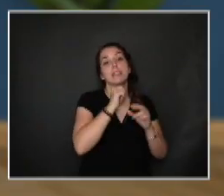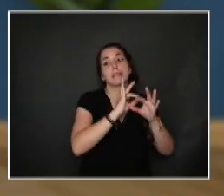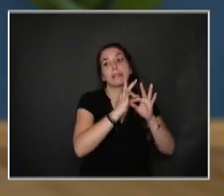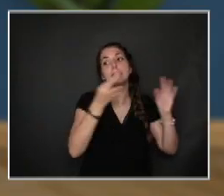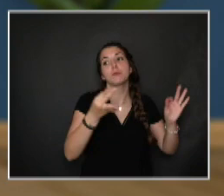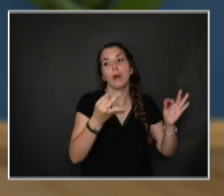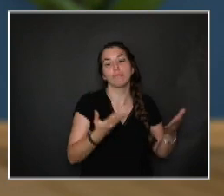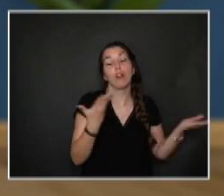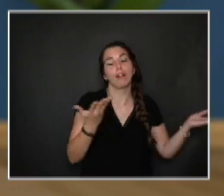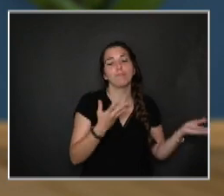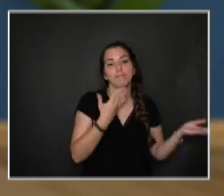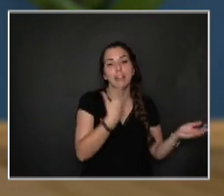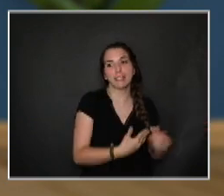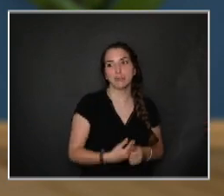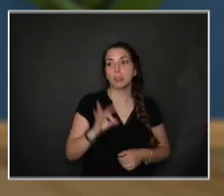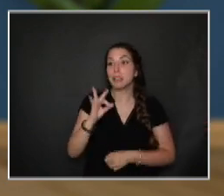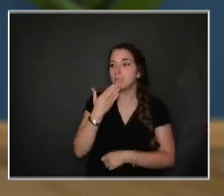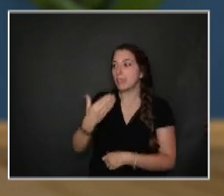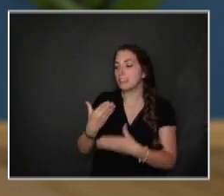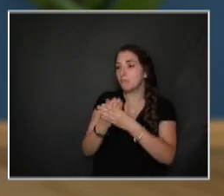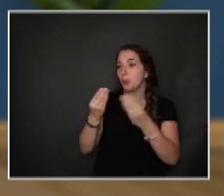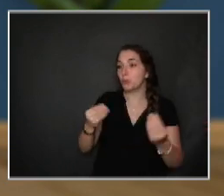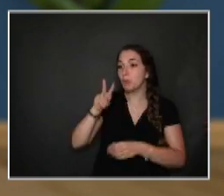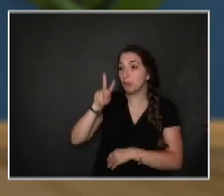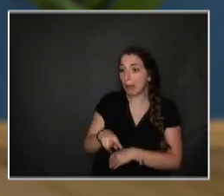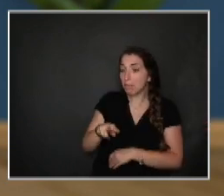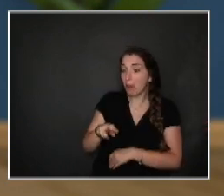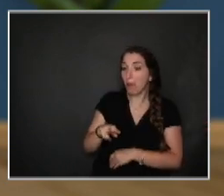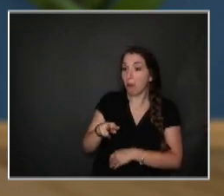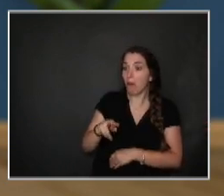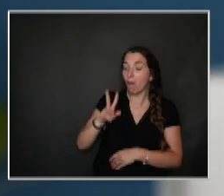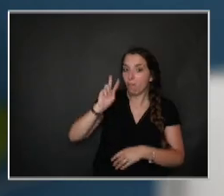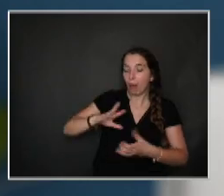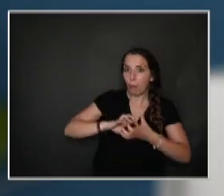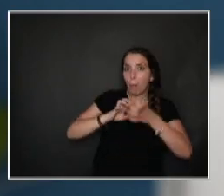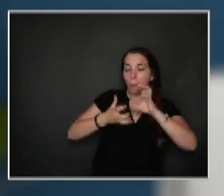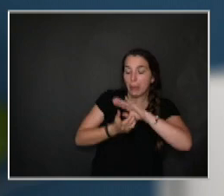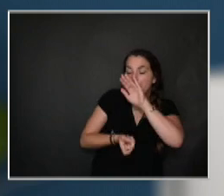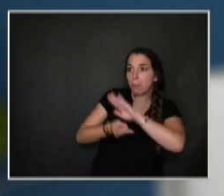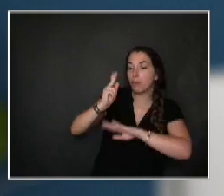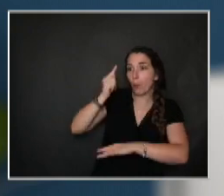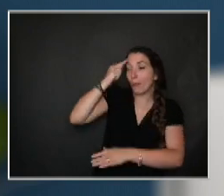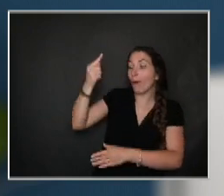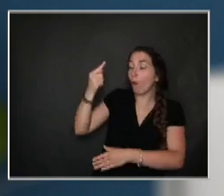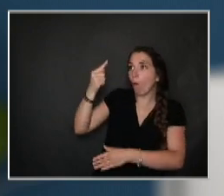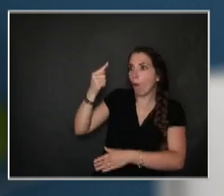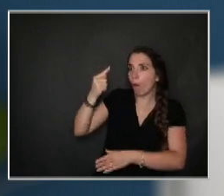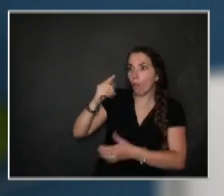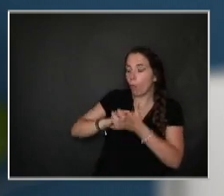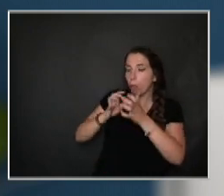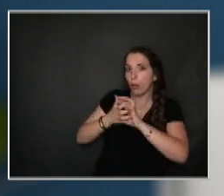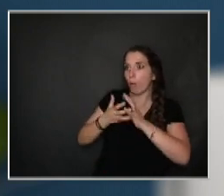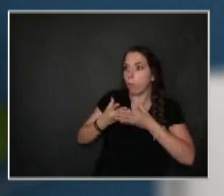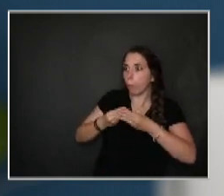en tout cas, je vous remercie beaucoup. Merci beaucoup. C'est vraiment beaucoup plus compliqué que je le pensais. Ah, c'est très compliqué. C'est très, très compliqué. C'est